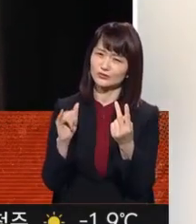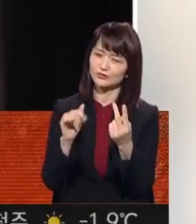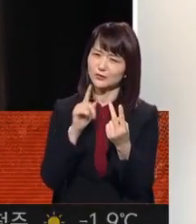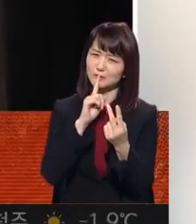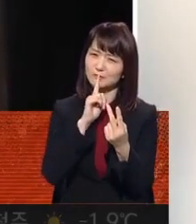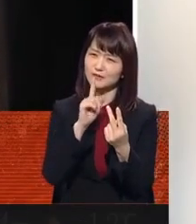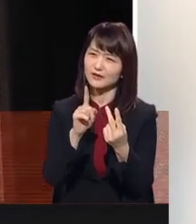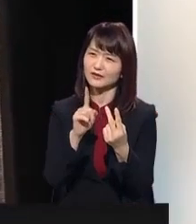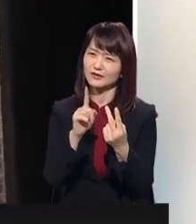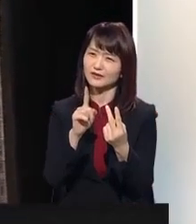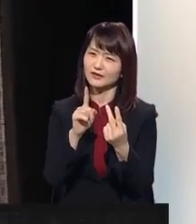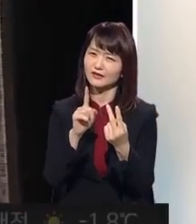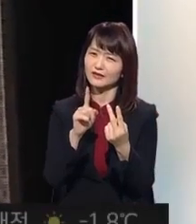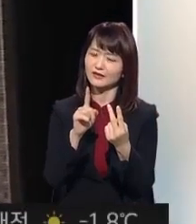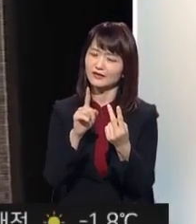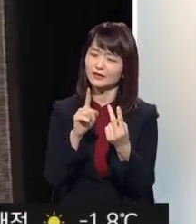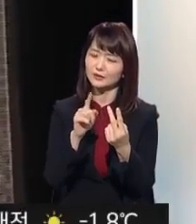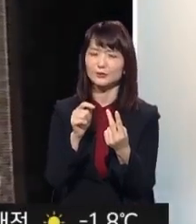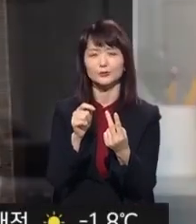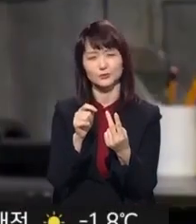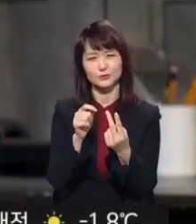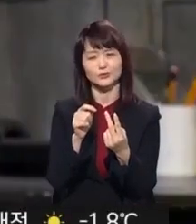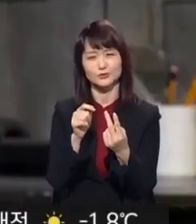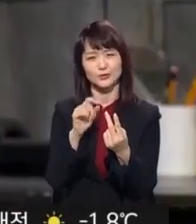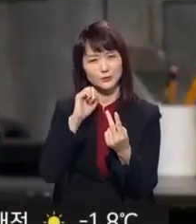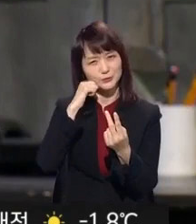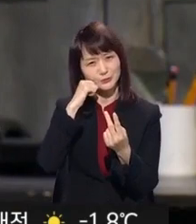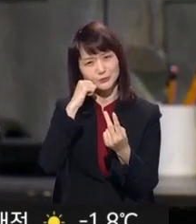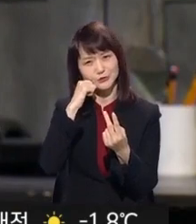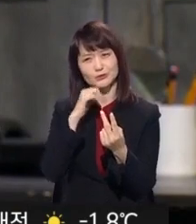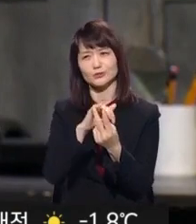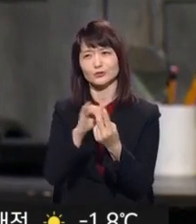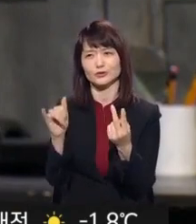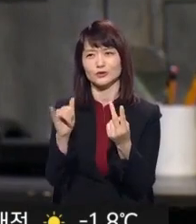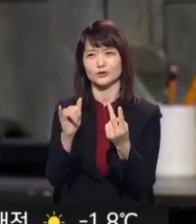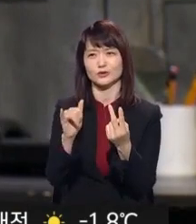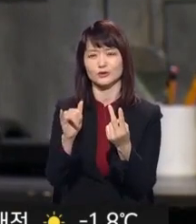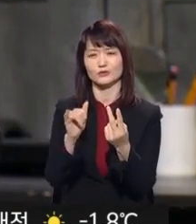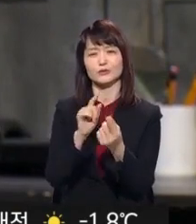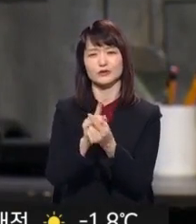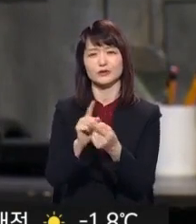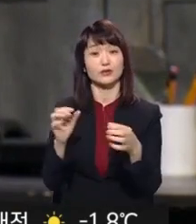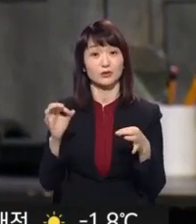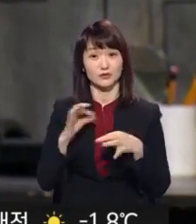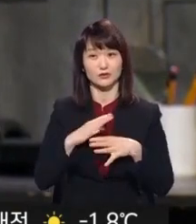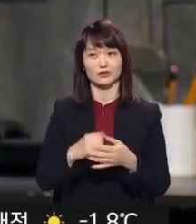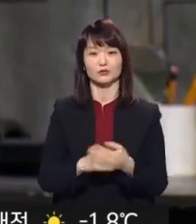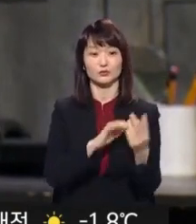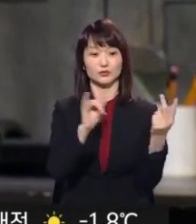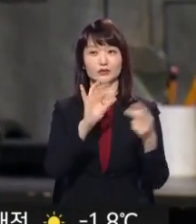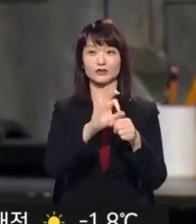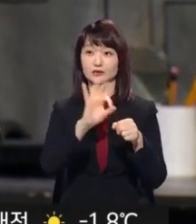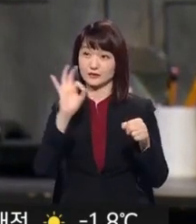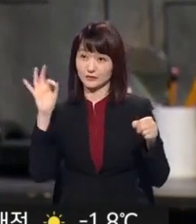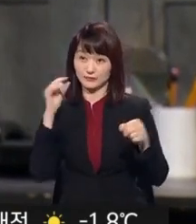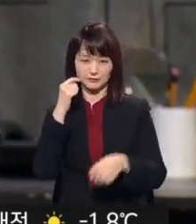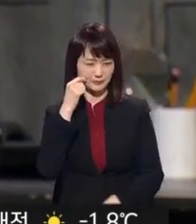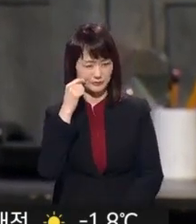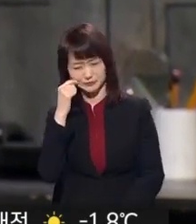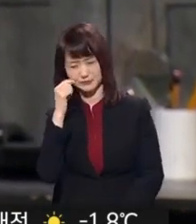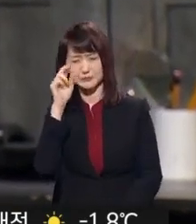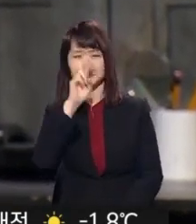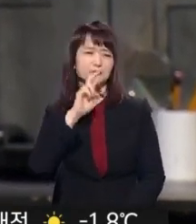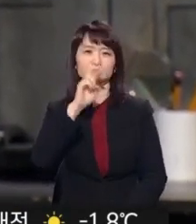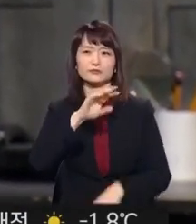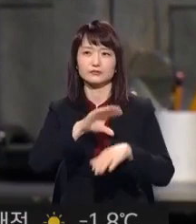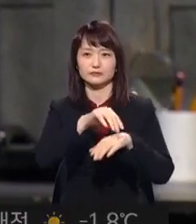어마어마한 커플이 탄생을 했어요 이종석 씨하고 아이유씨는 10년 전에 이미 어렸을 때 인기가요 뭐